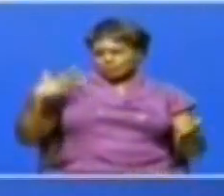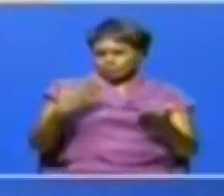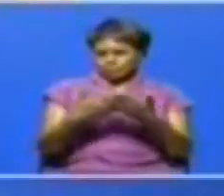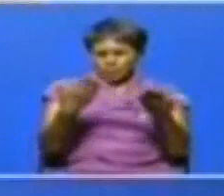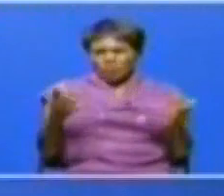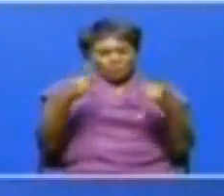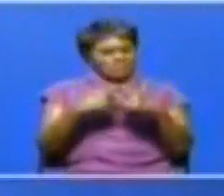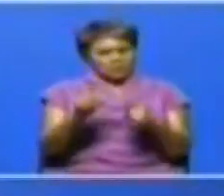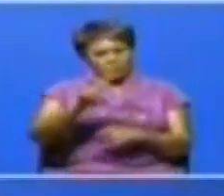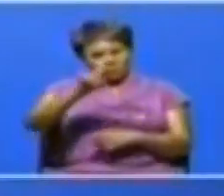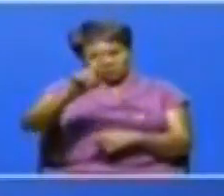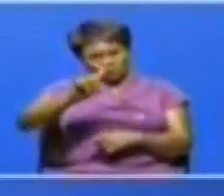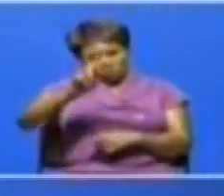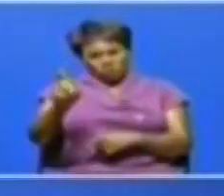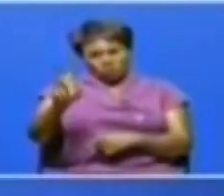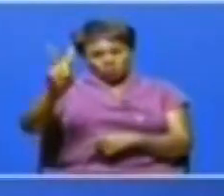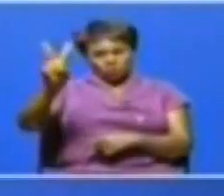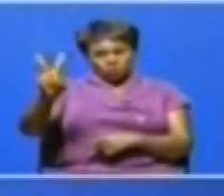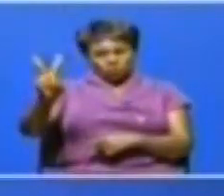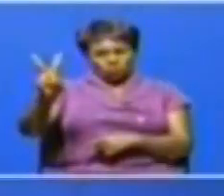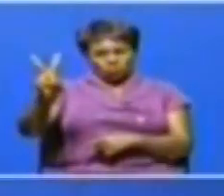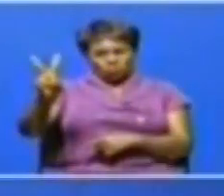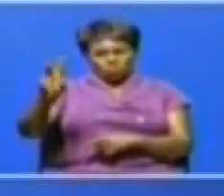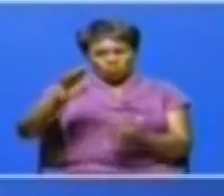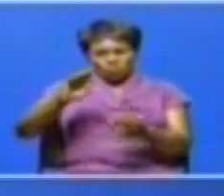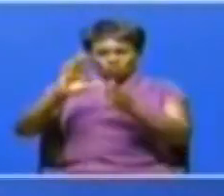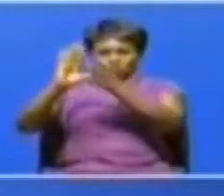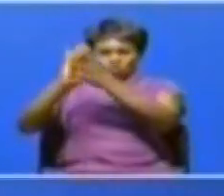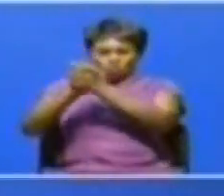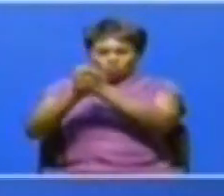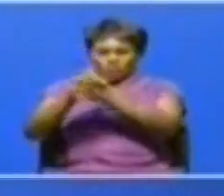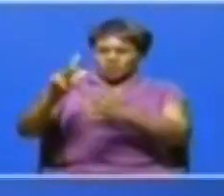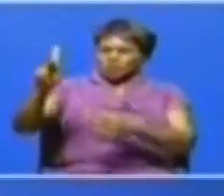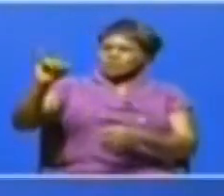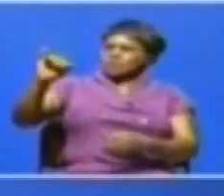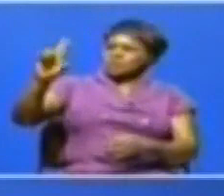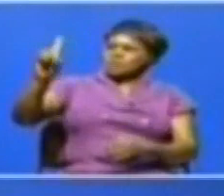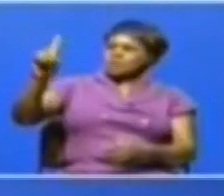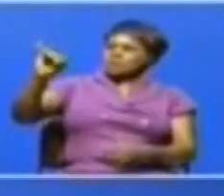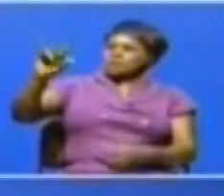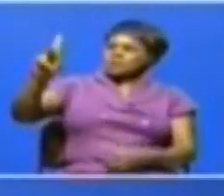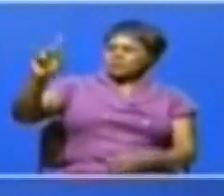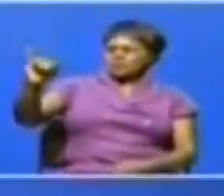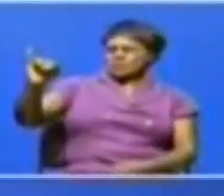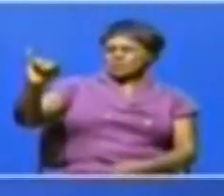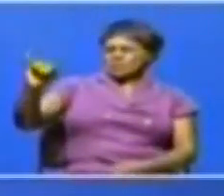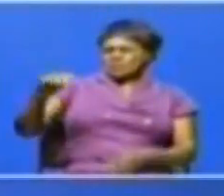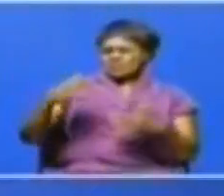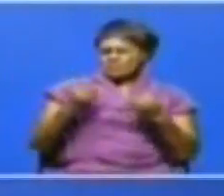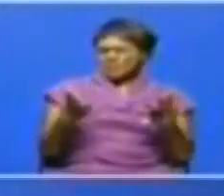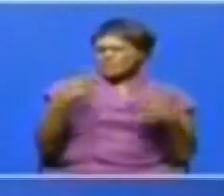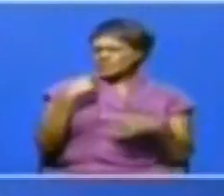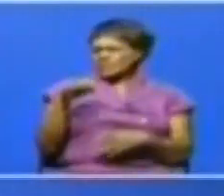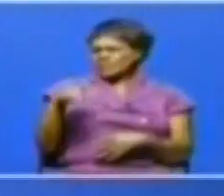sasa. Na hilo swali la pili ambalo ameligusia pale kuwa pendekezo la Jubilee ni Kithure Kindiki seneta, wengi wanakashifu,